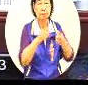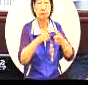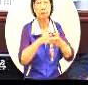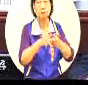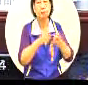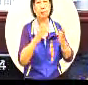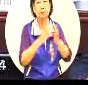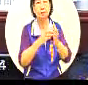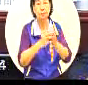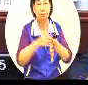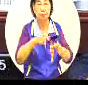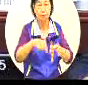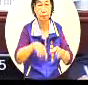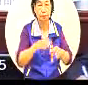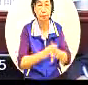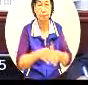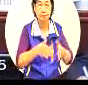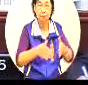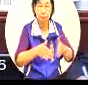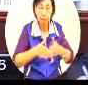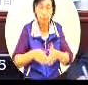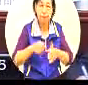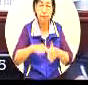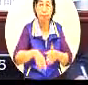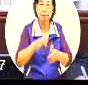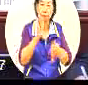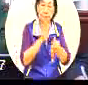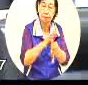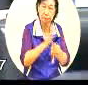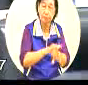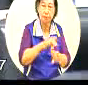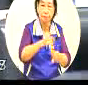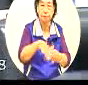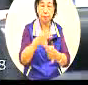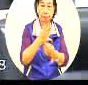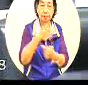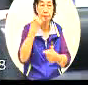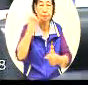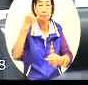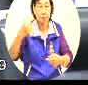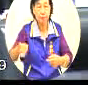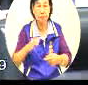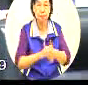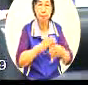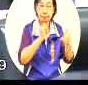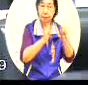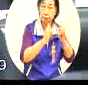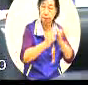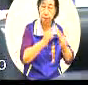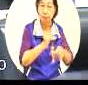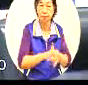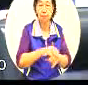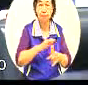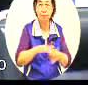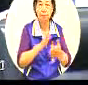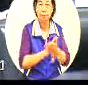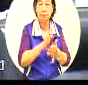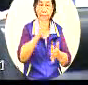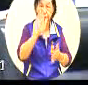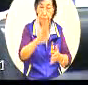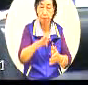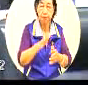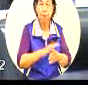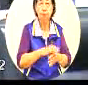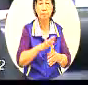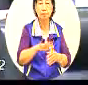的人才，在这个部分来训练。 好，感谢市长。那市长，所以未来旗津我们打算要打造是一个观光的大